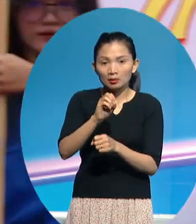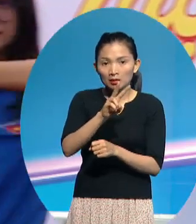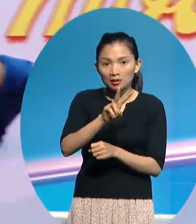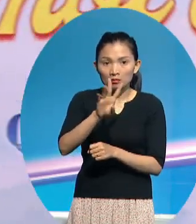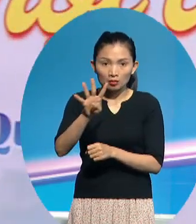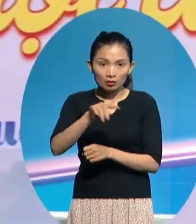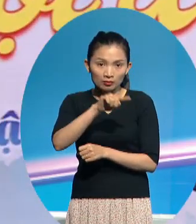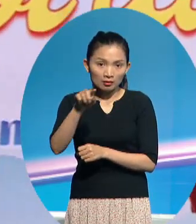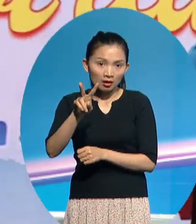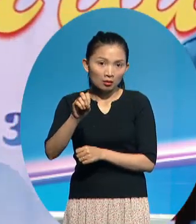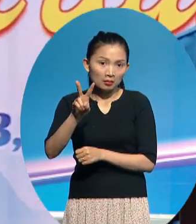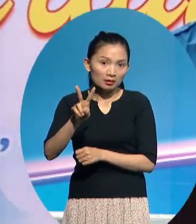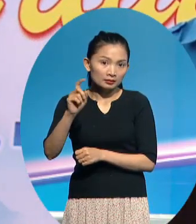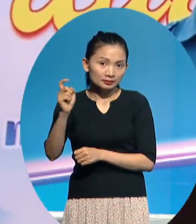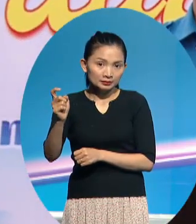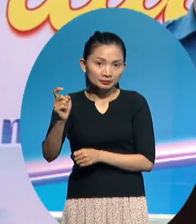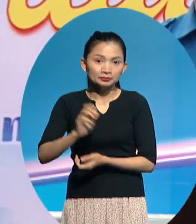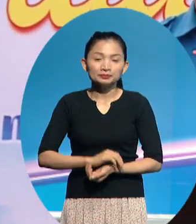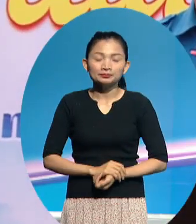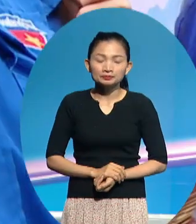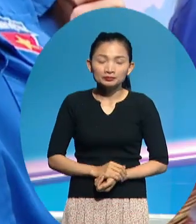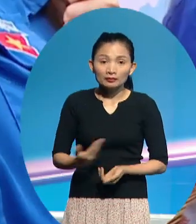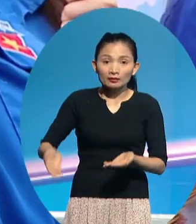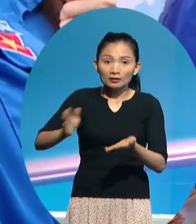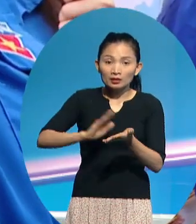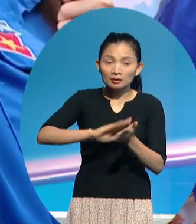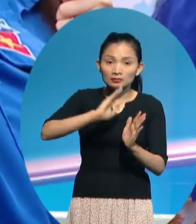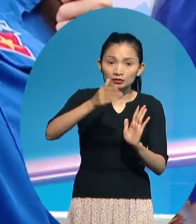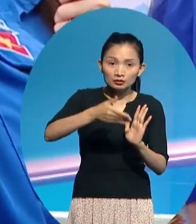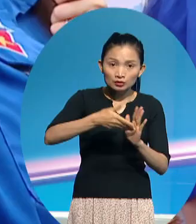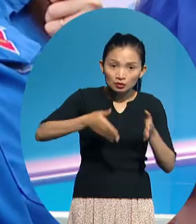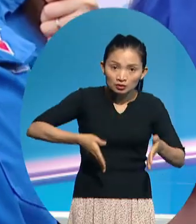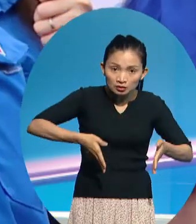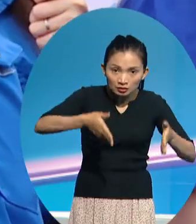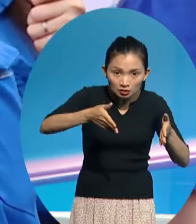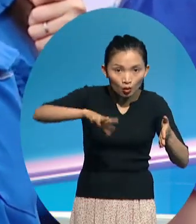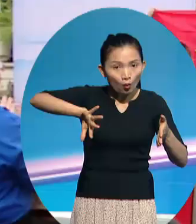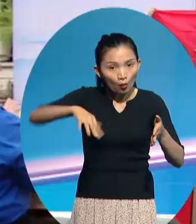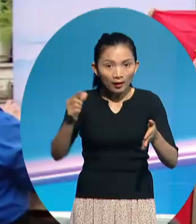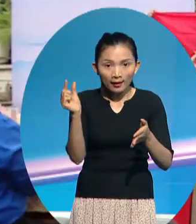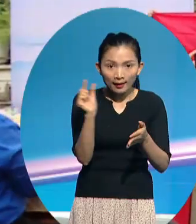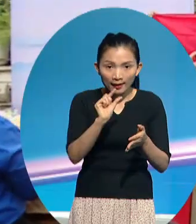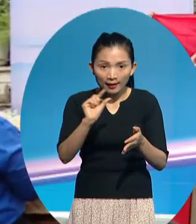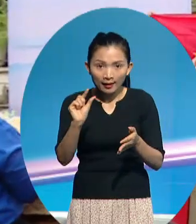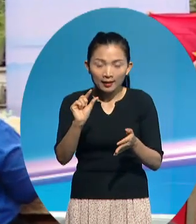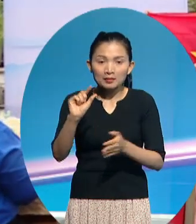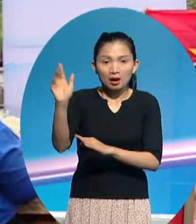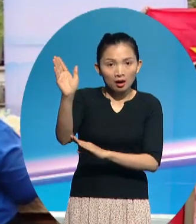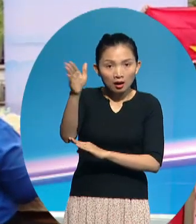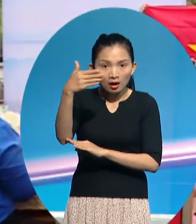2024-2029. Tại ngày hội cũng ra mắt các tuyến đường, tuyến hẻm cờ Tổ quốc trên địa bàn quận đã, đang và sẽ thực hiện